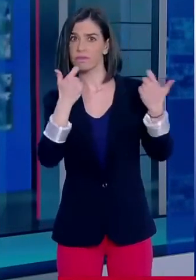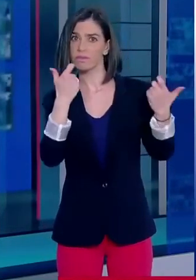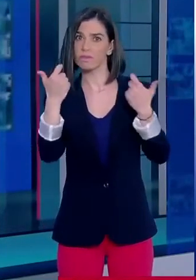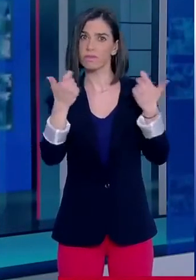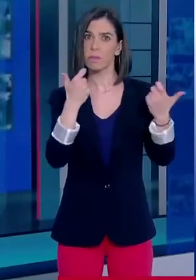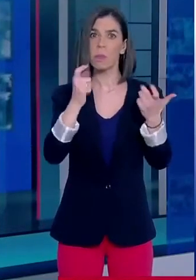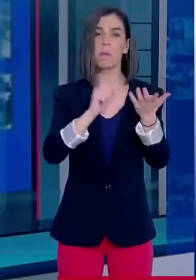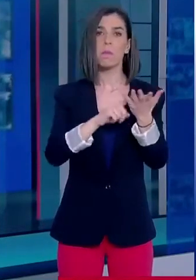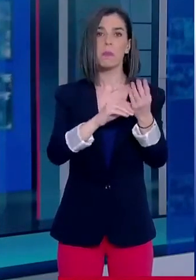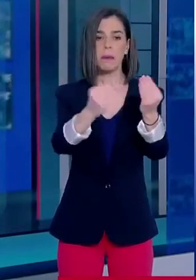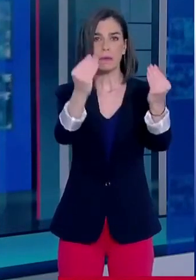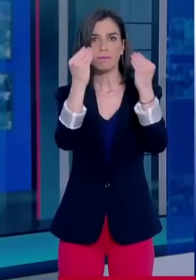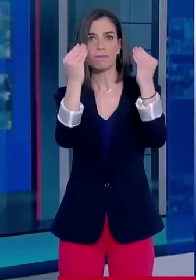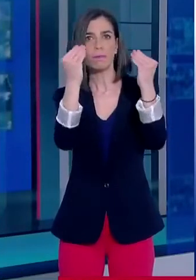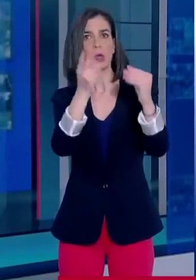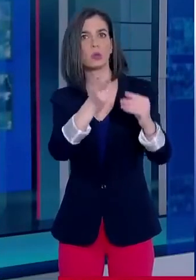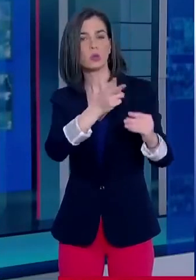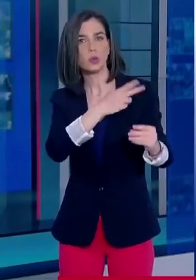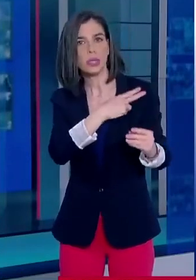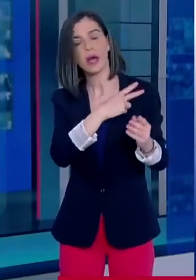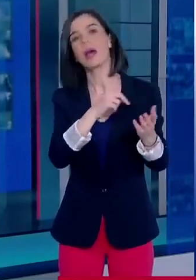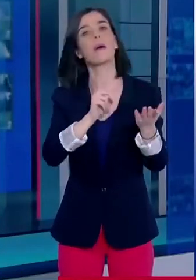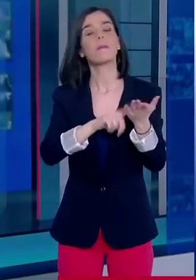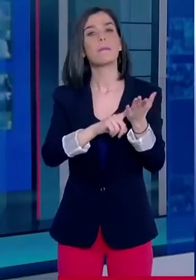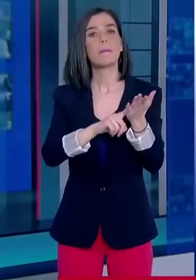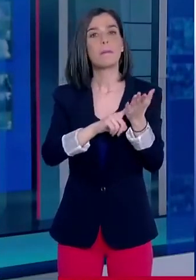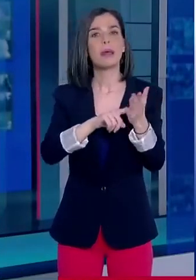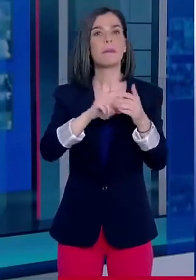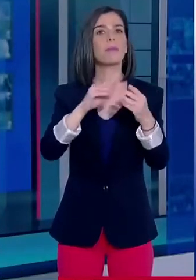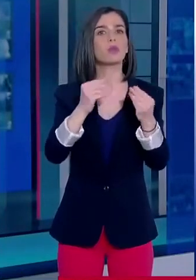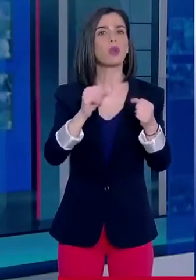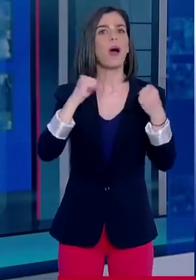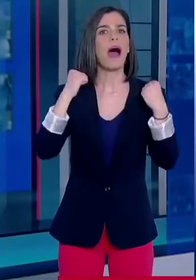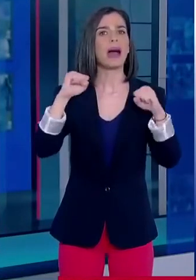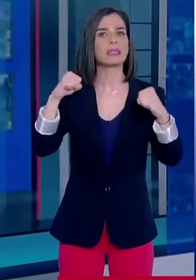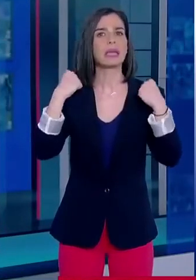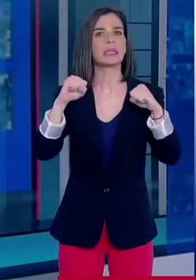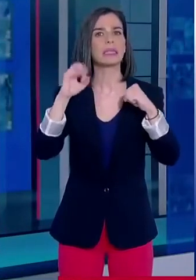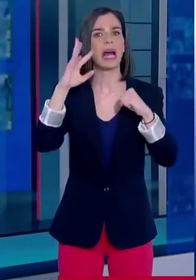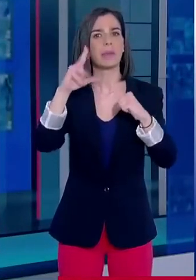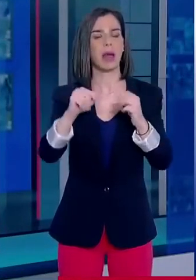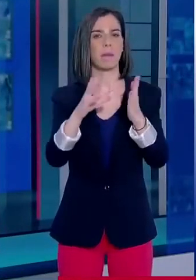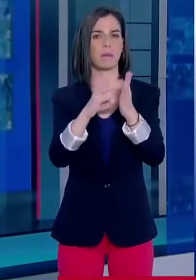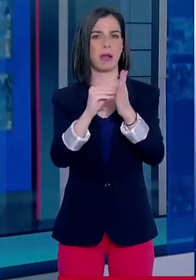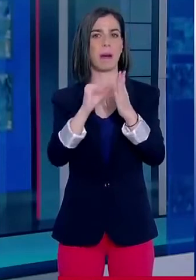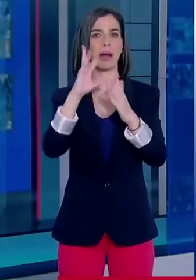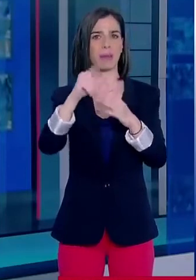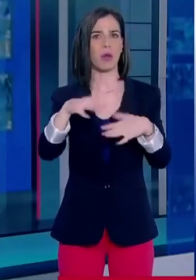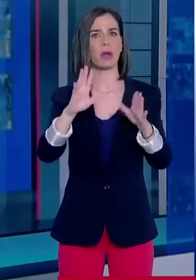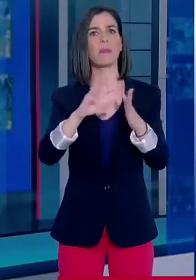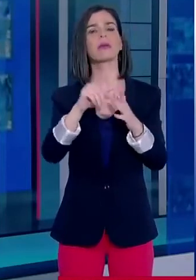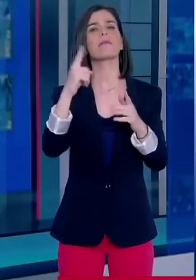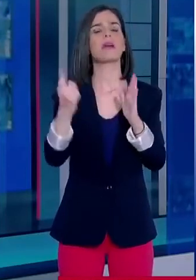να εκπαιδευτούμε ακόμα περισσότερο γι' αυτό, να το υλοποιούμε με ασκήσεις καθημερινές, αν δεν είναι καθημερινές, ας